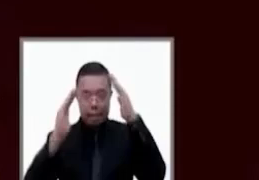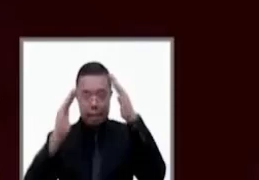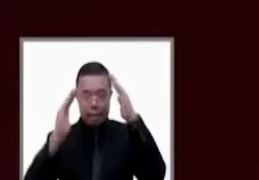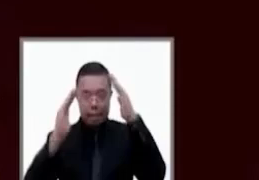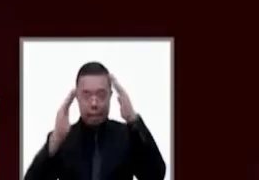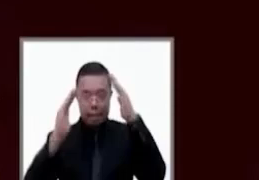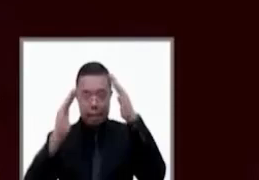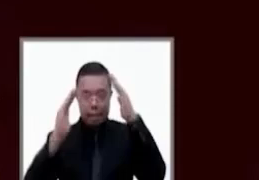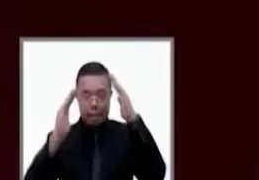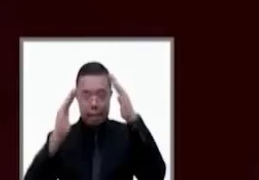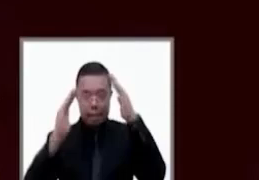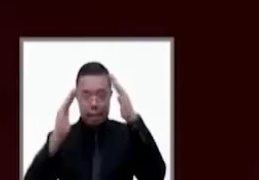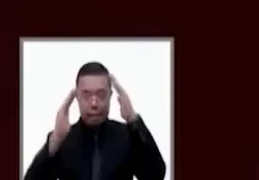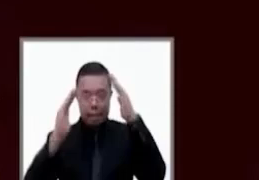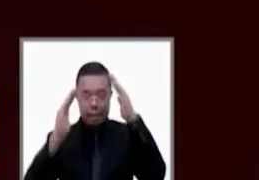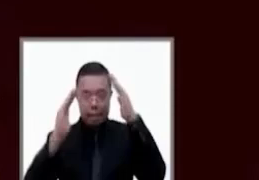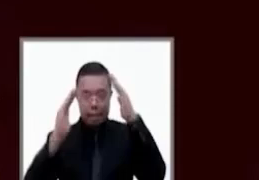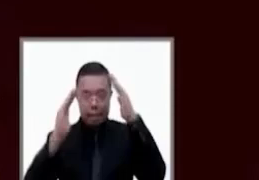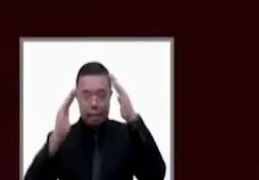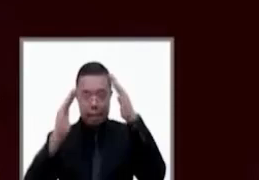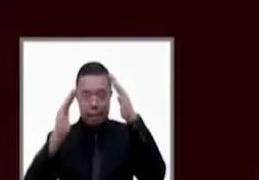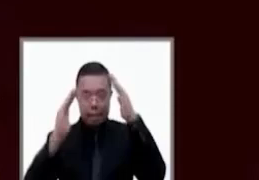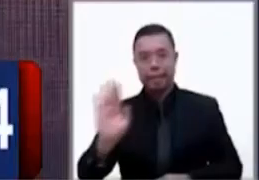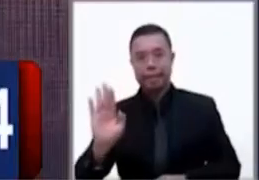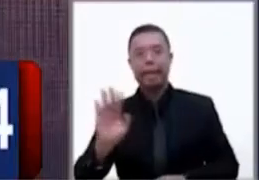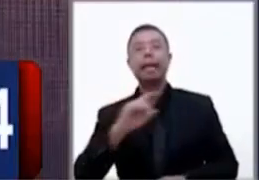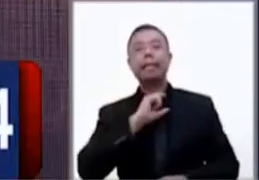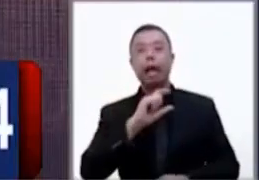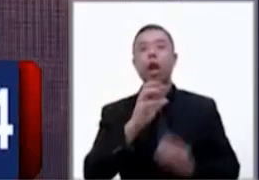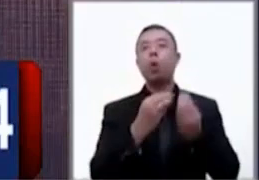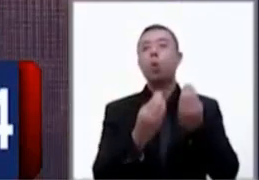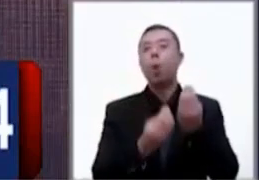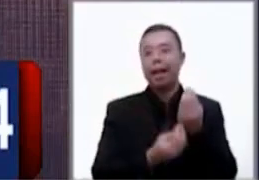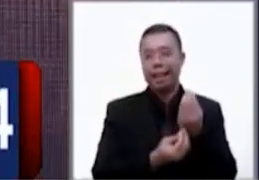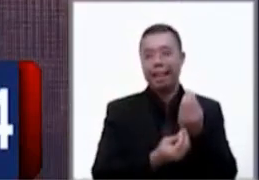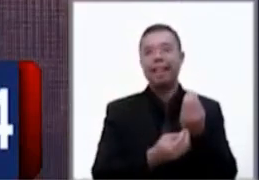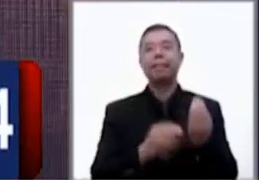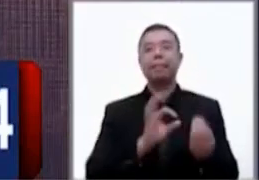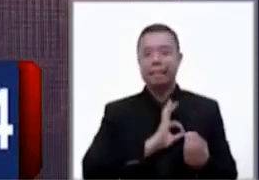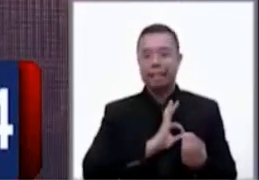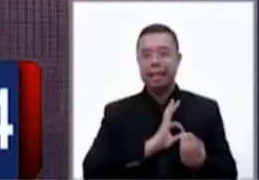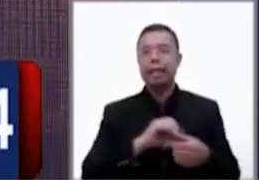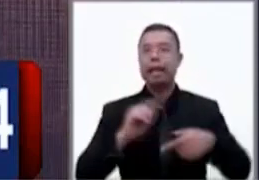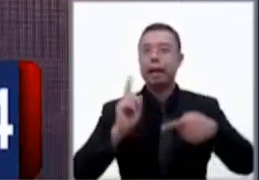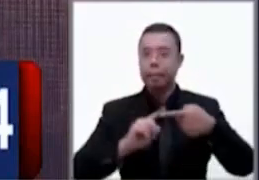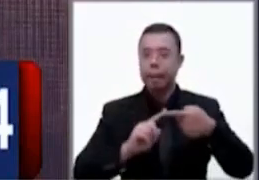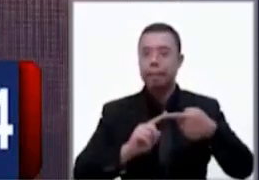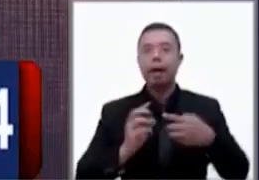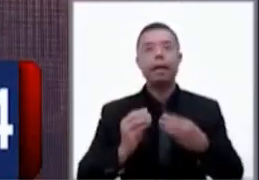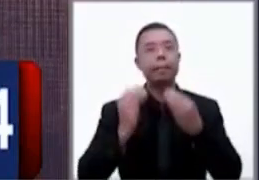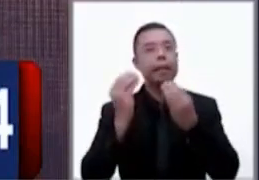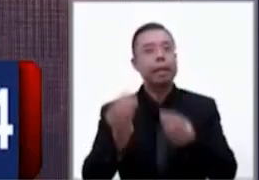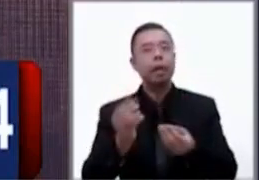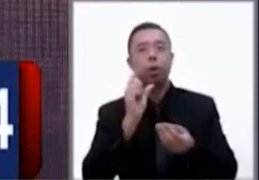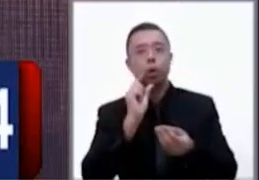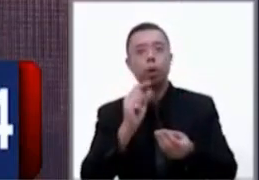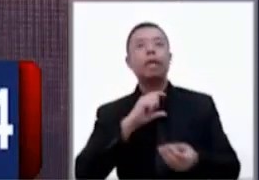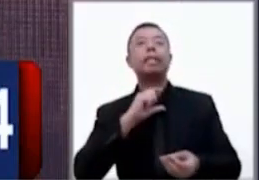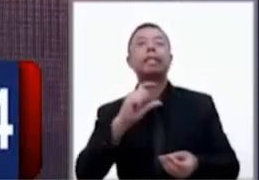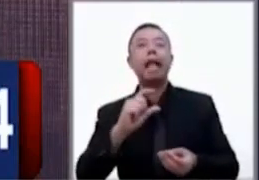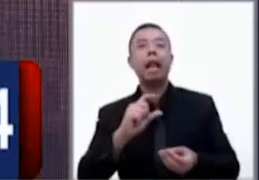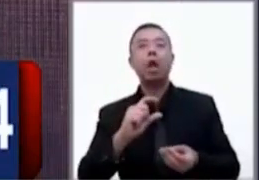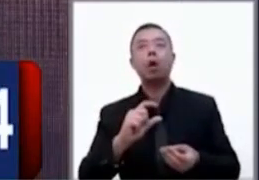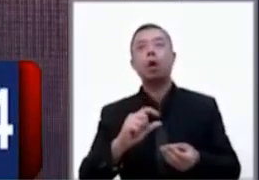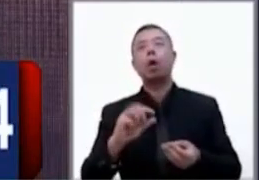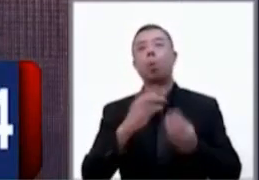misi, dan juga program kerja dari masing-masing calon wakil presiden. Kesempatan pertama akan diberikan kepada calon wakil